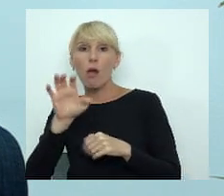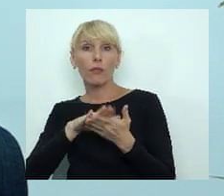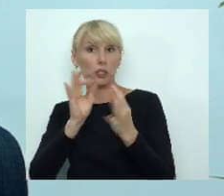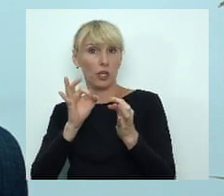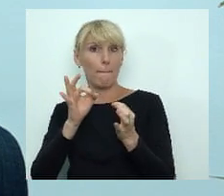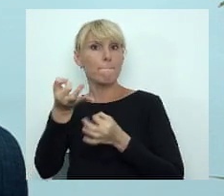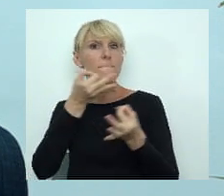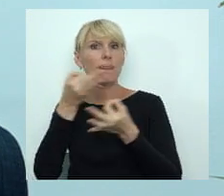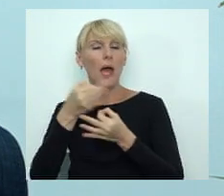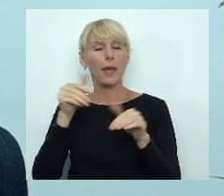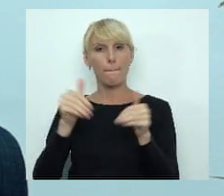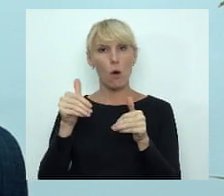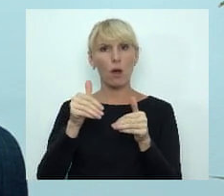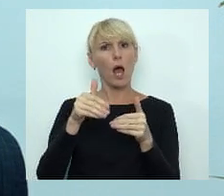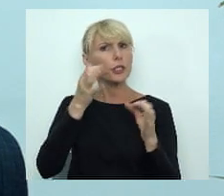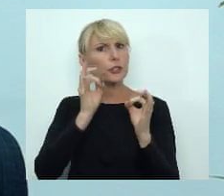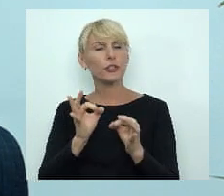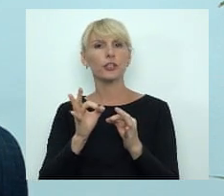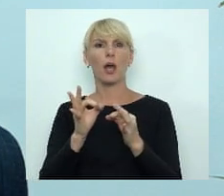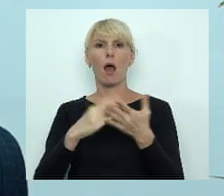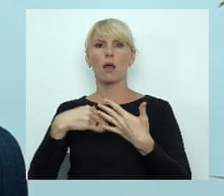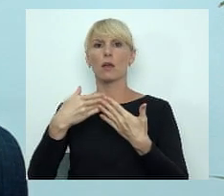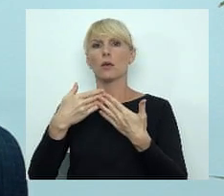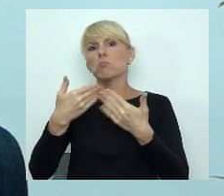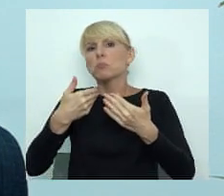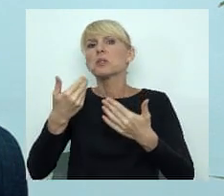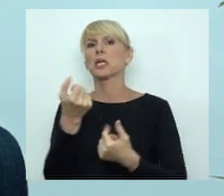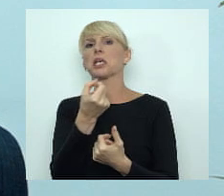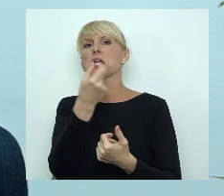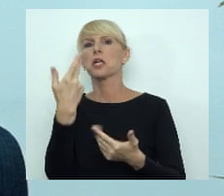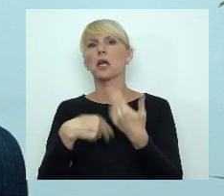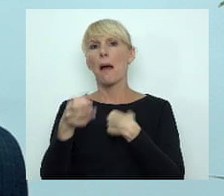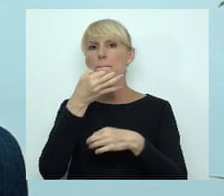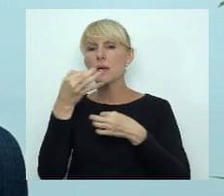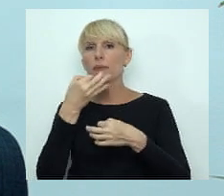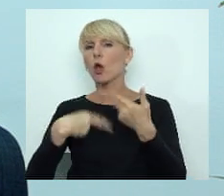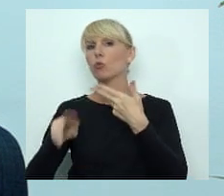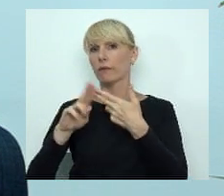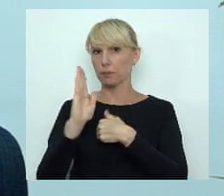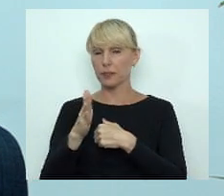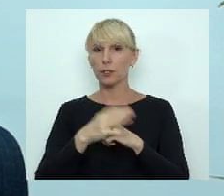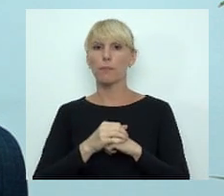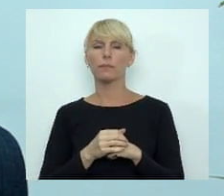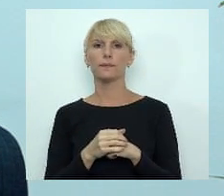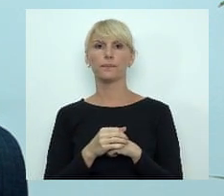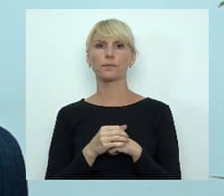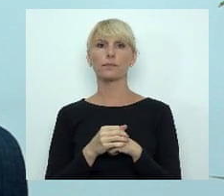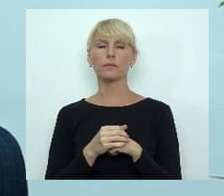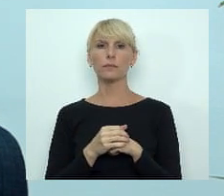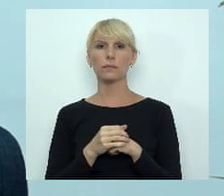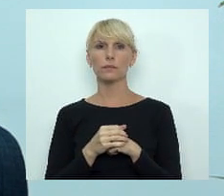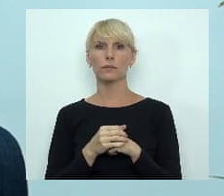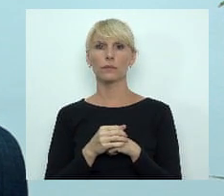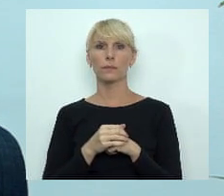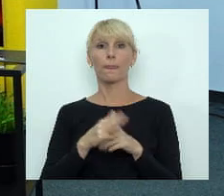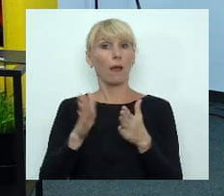które postaramy się przynajmniej kilka z nich zadać pod koniec naszego spotkania, także zachęcam gorąco do zadawania pytań.